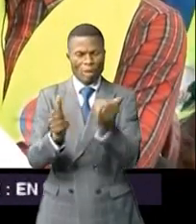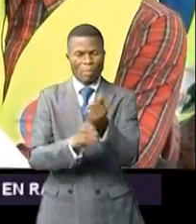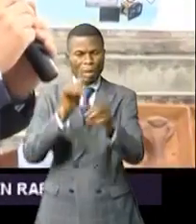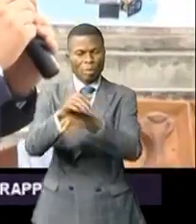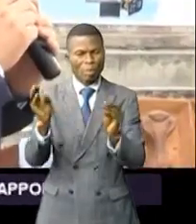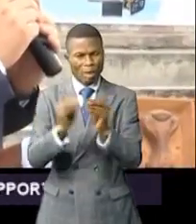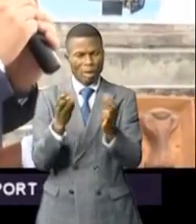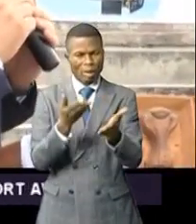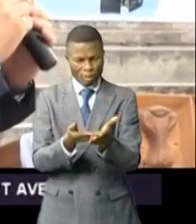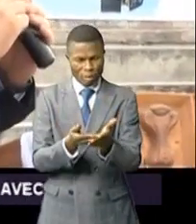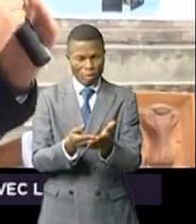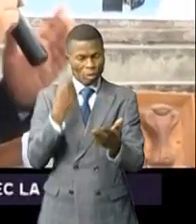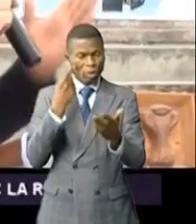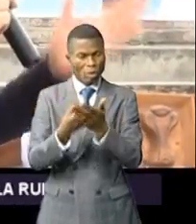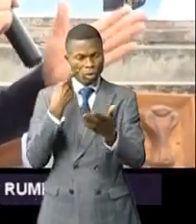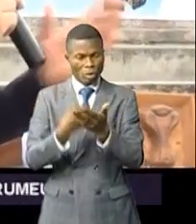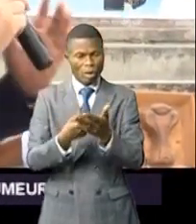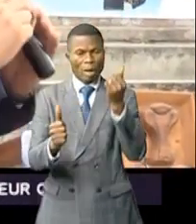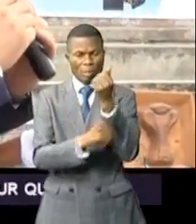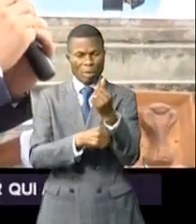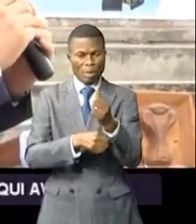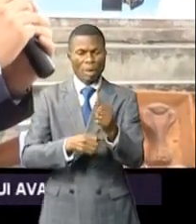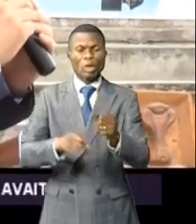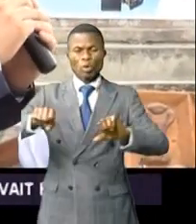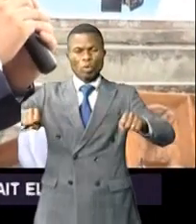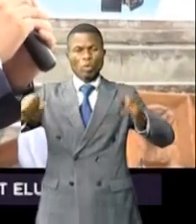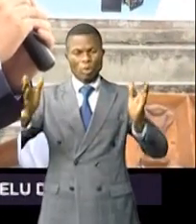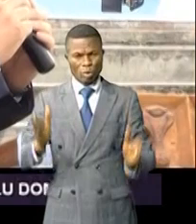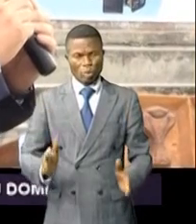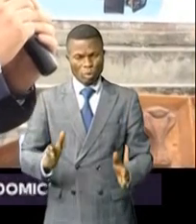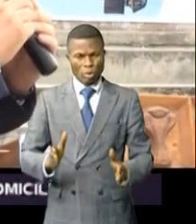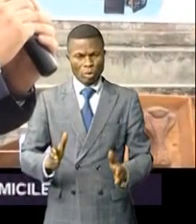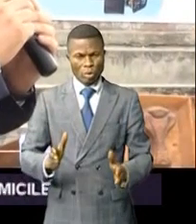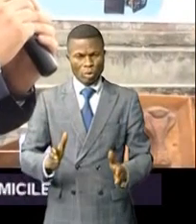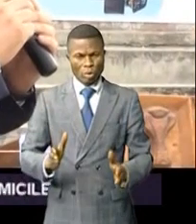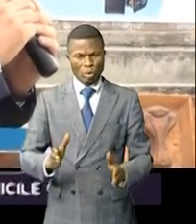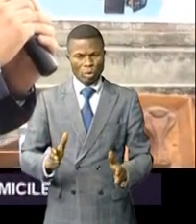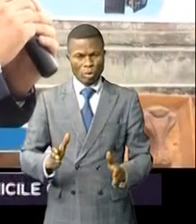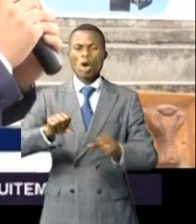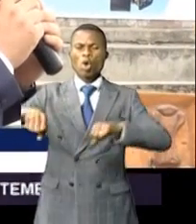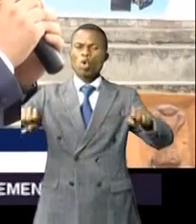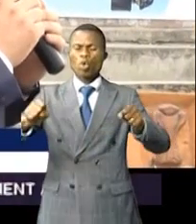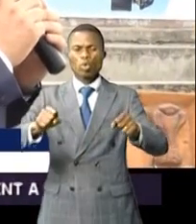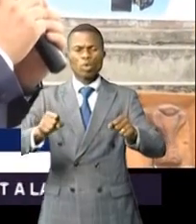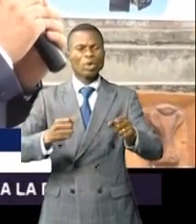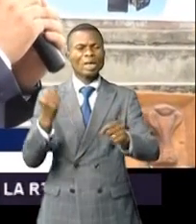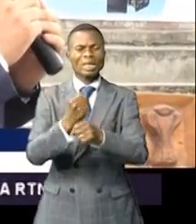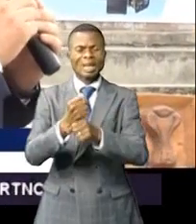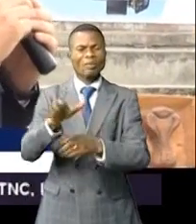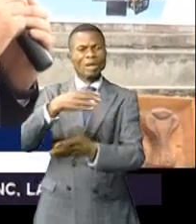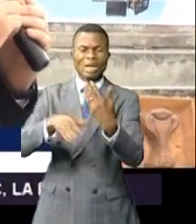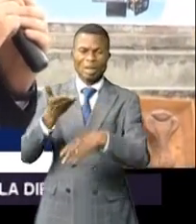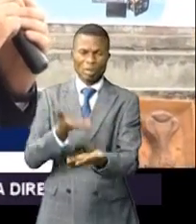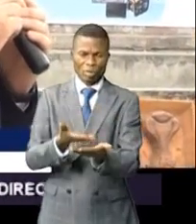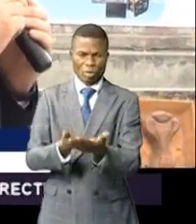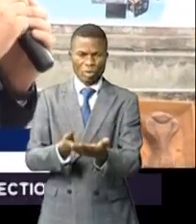constatons que nos motocyclistes sur la route sont souvent indisciplinés. Des fois,